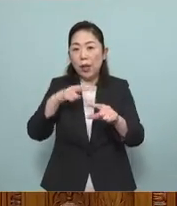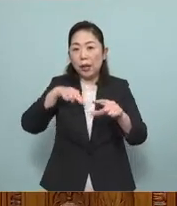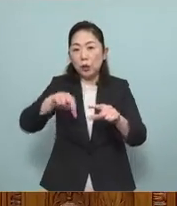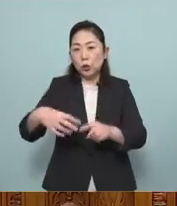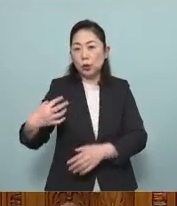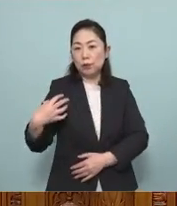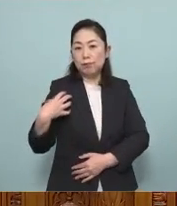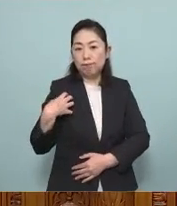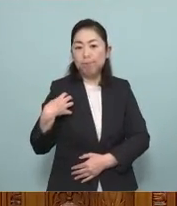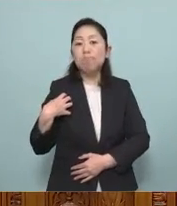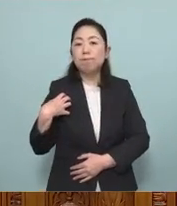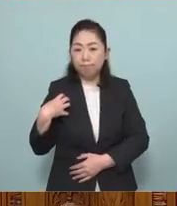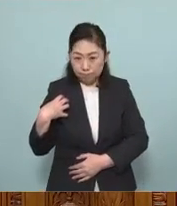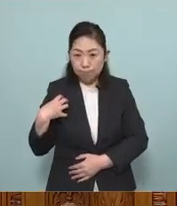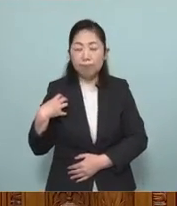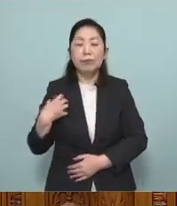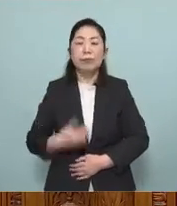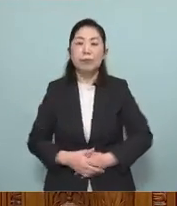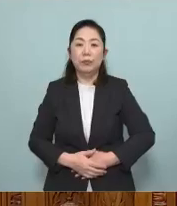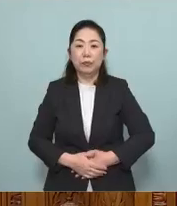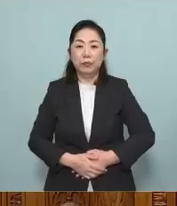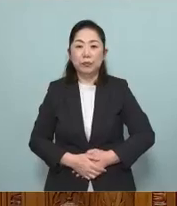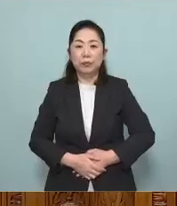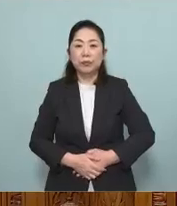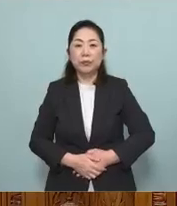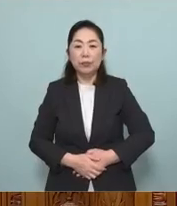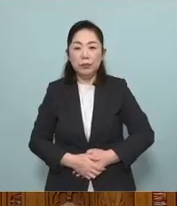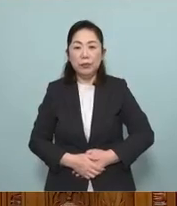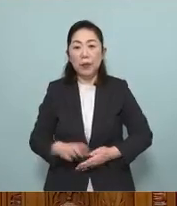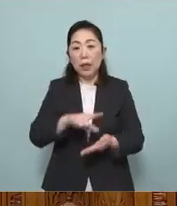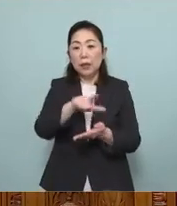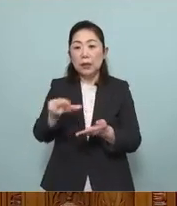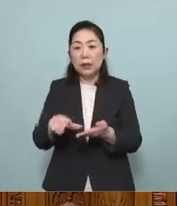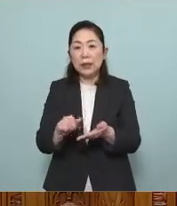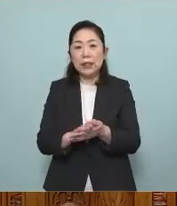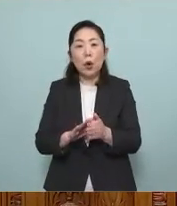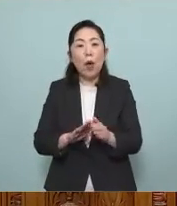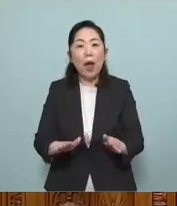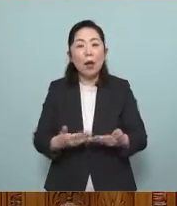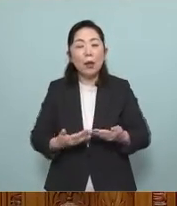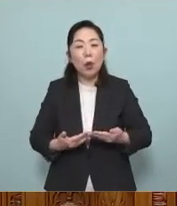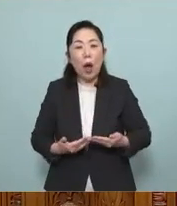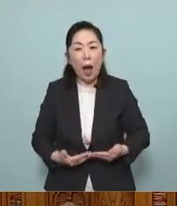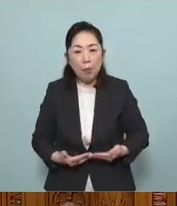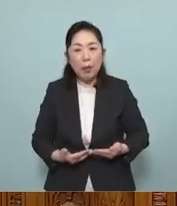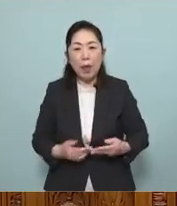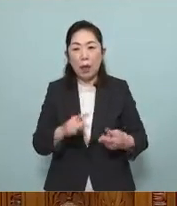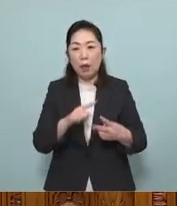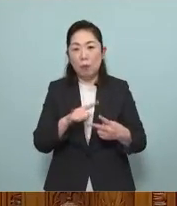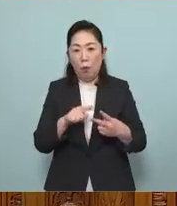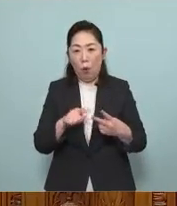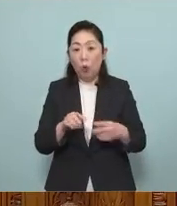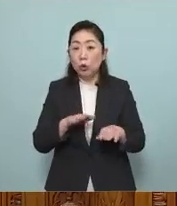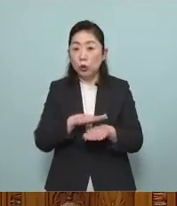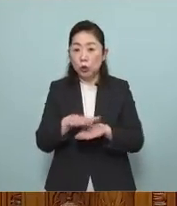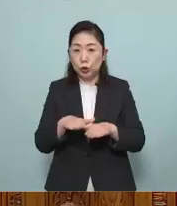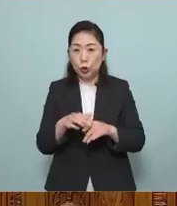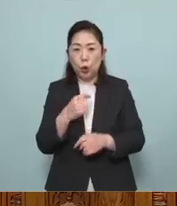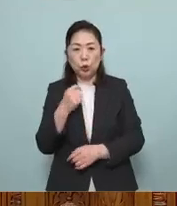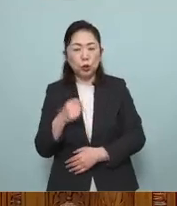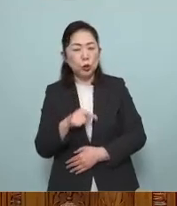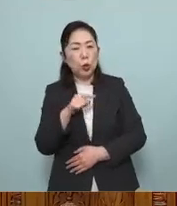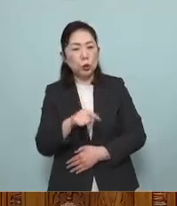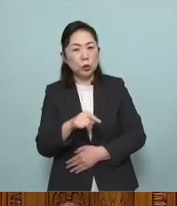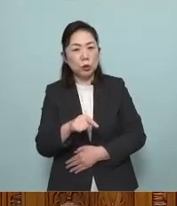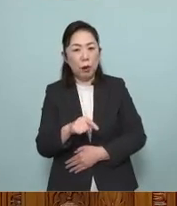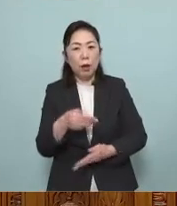役割を果たしていきます。地域の平和と安定も重要です。中国には主張